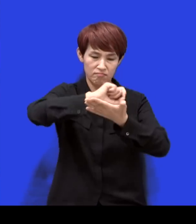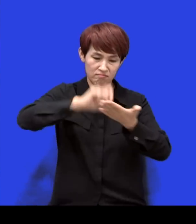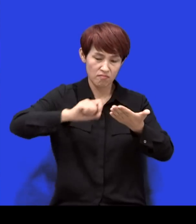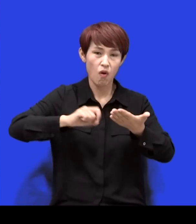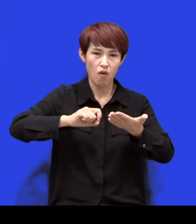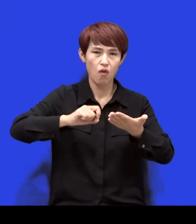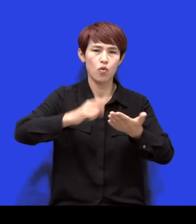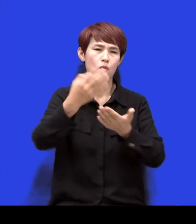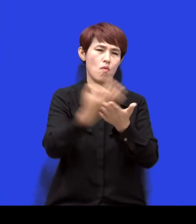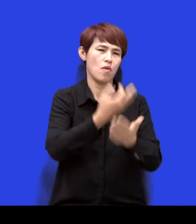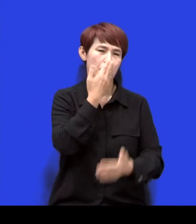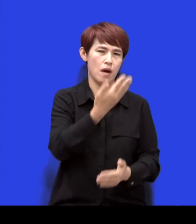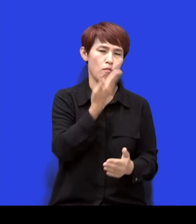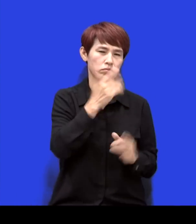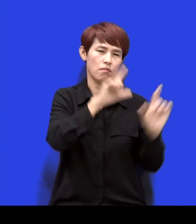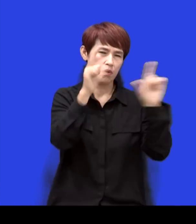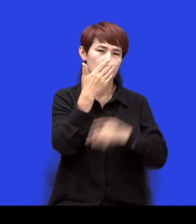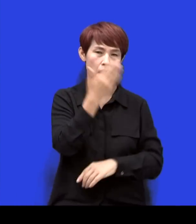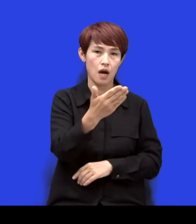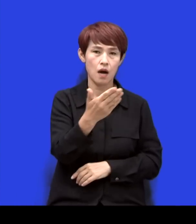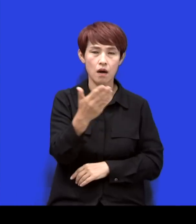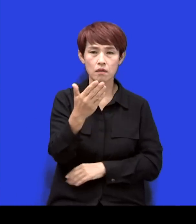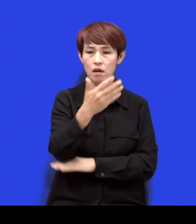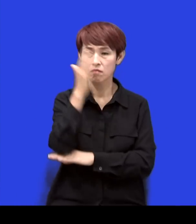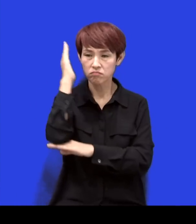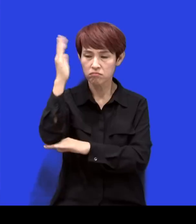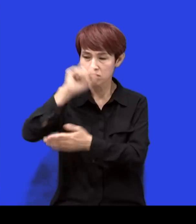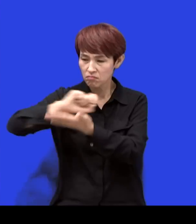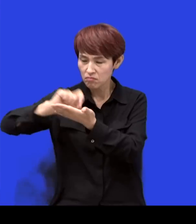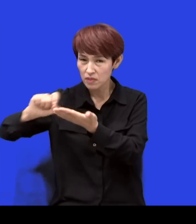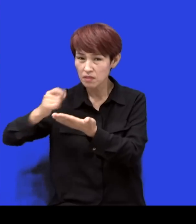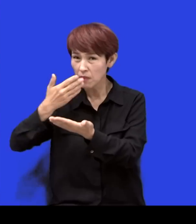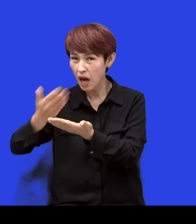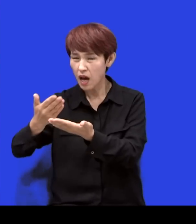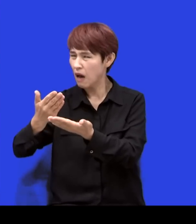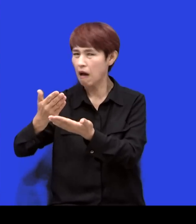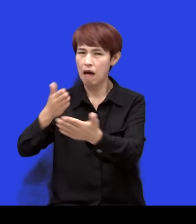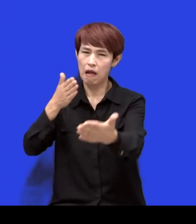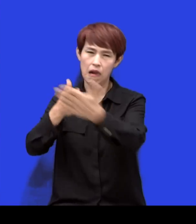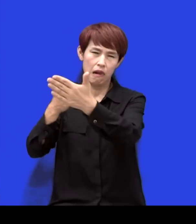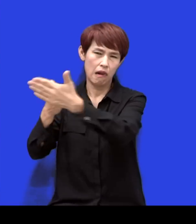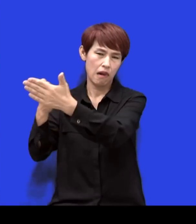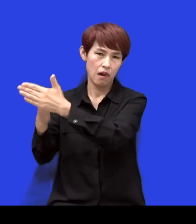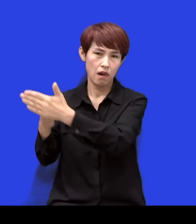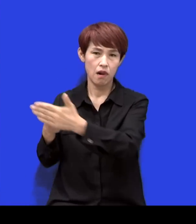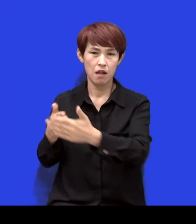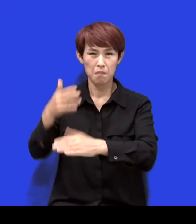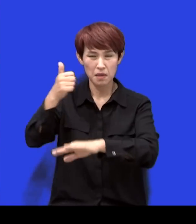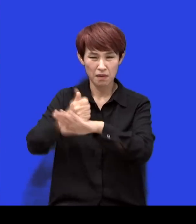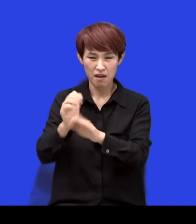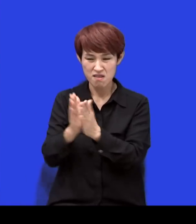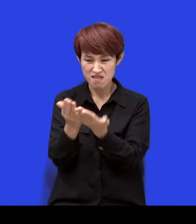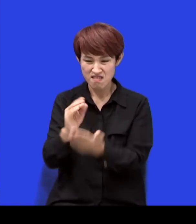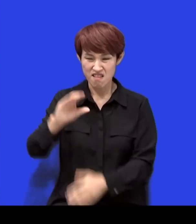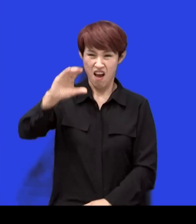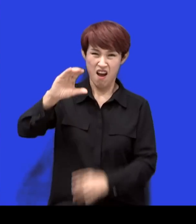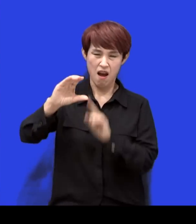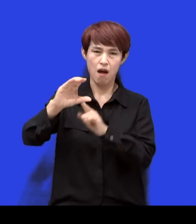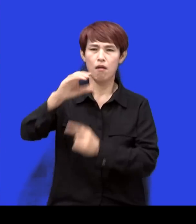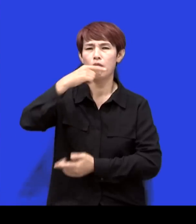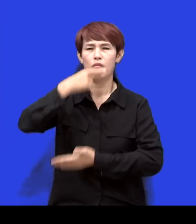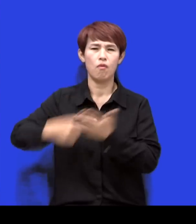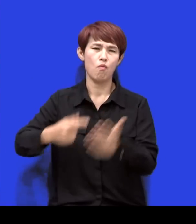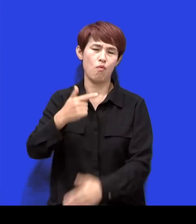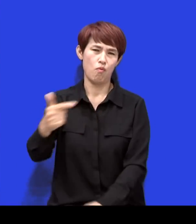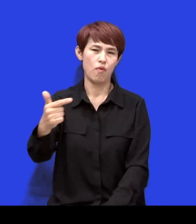벌고 생계 유지가 되는데 예. 소설을 3편 연달아 안 되고 마지막 썼던 파우스토는 또 너무 안 돼서 제가 예. 손해를